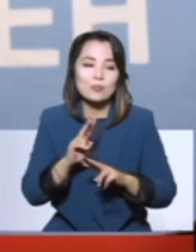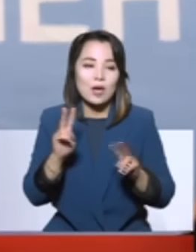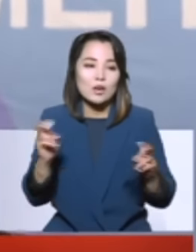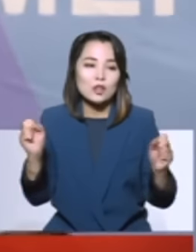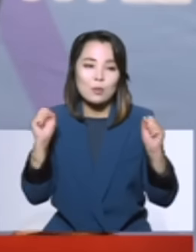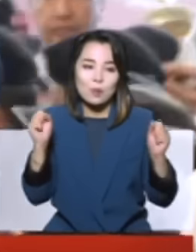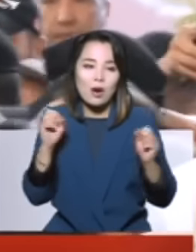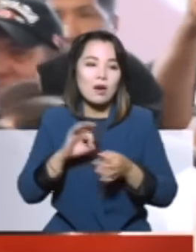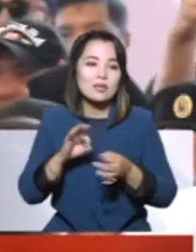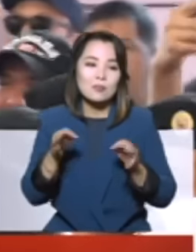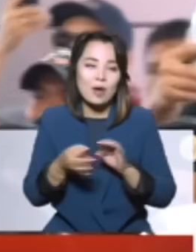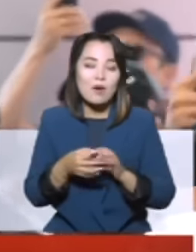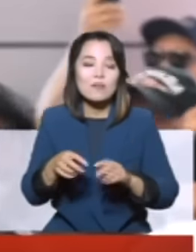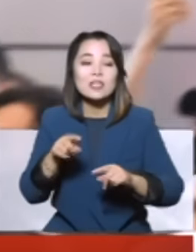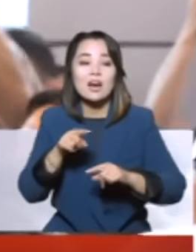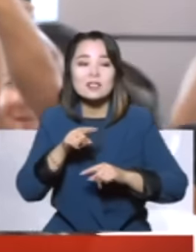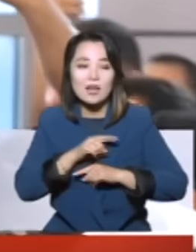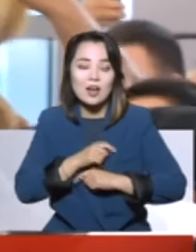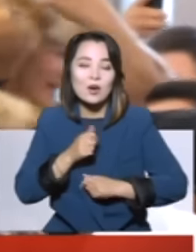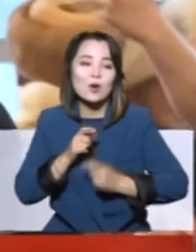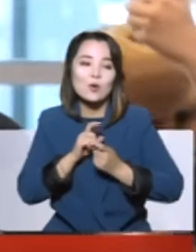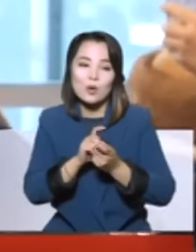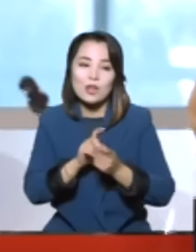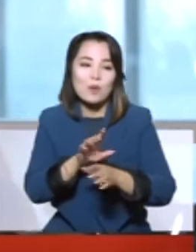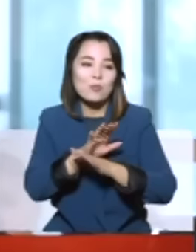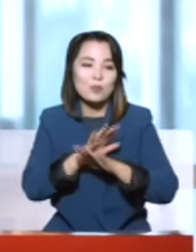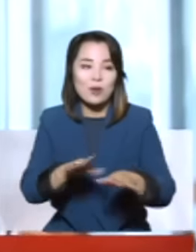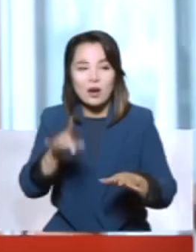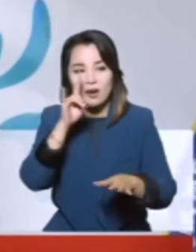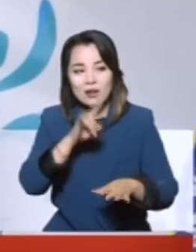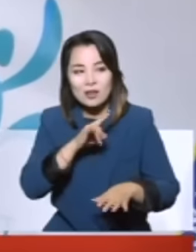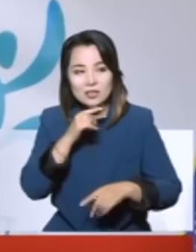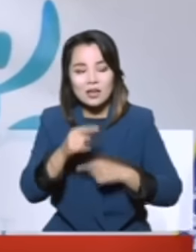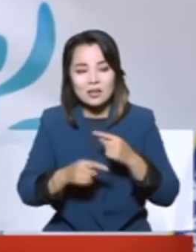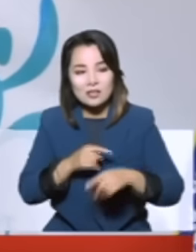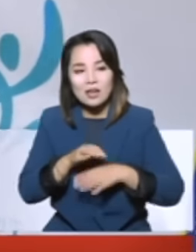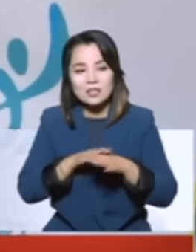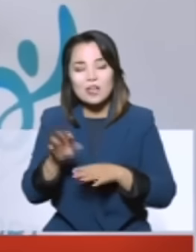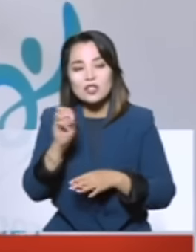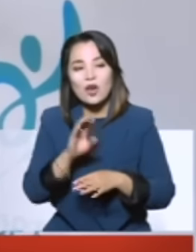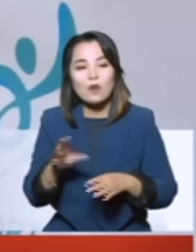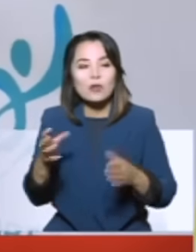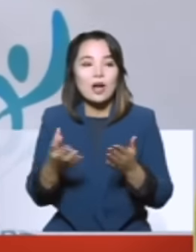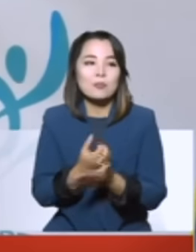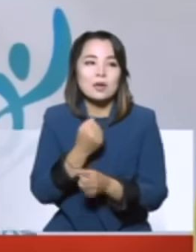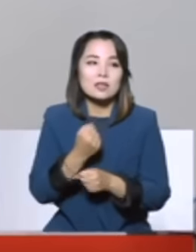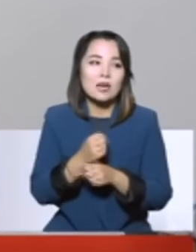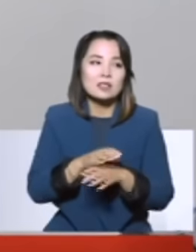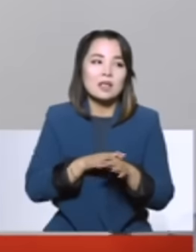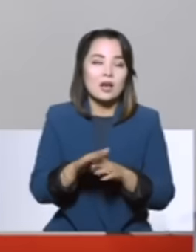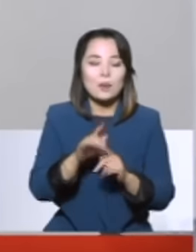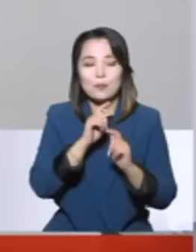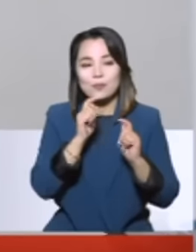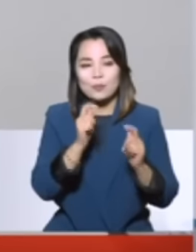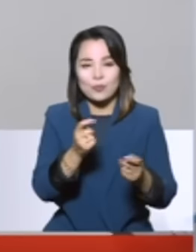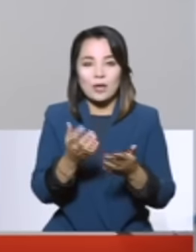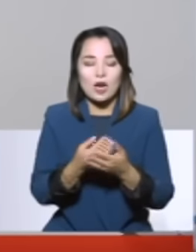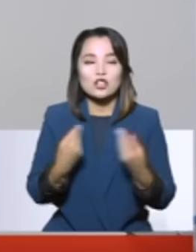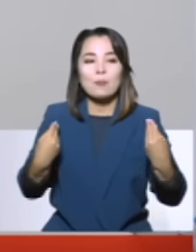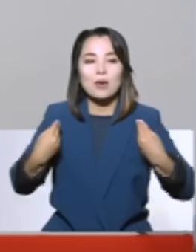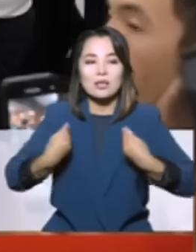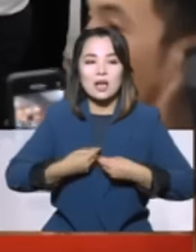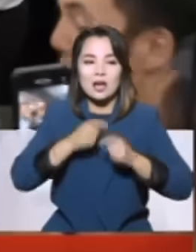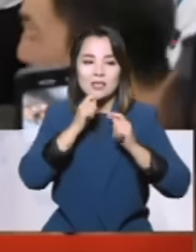спортшымыз Олимпиаданың финалында күреспеген. Қазақы салт-дәстүрмен Европа төрінен жеңіспен келген жүлдегерге шапан